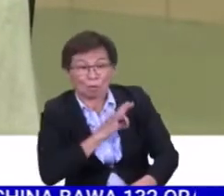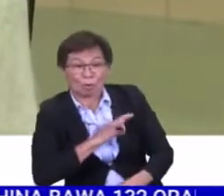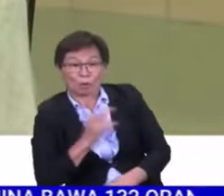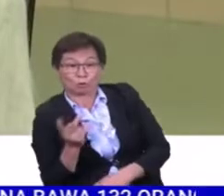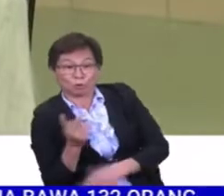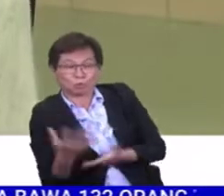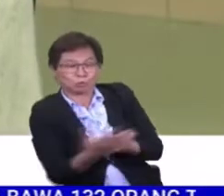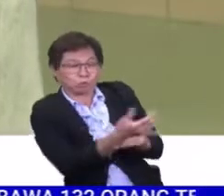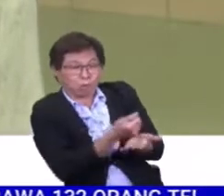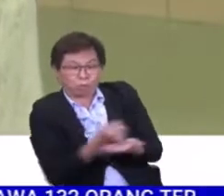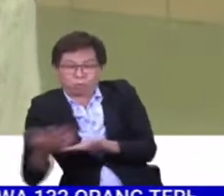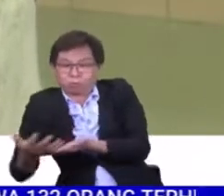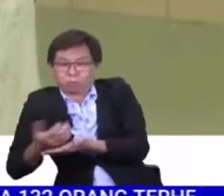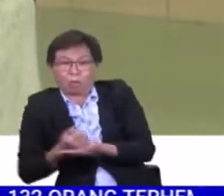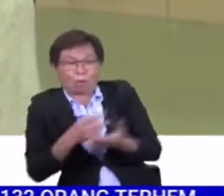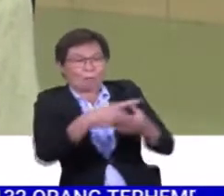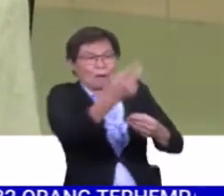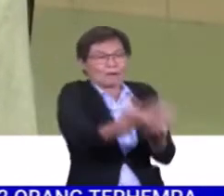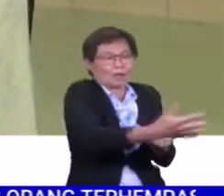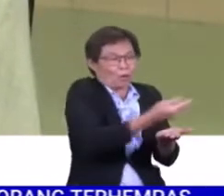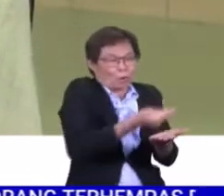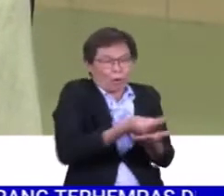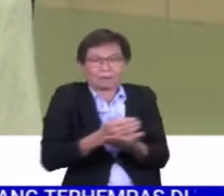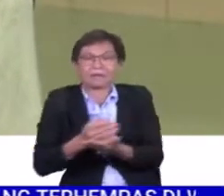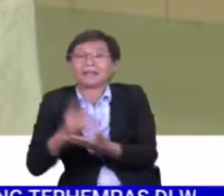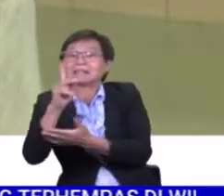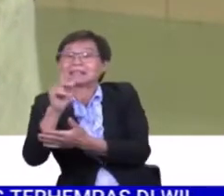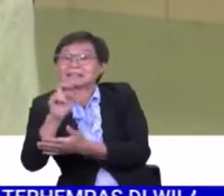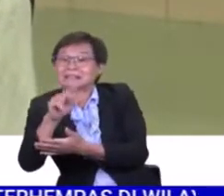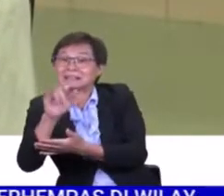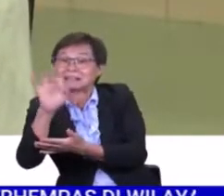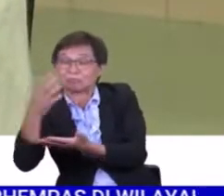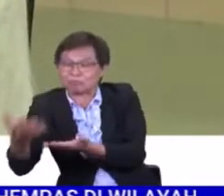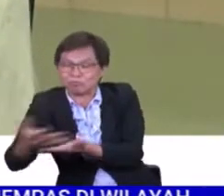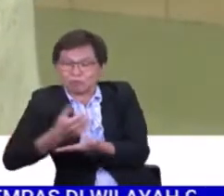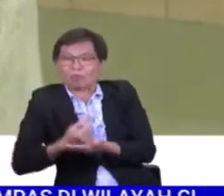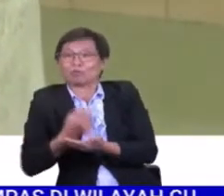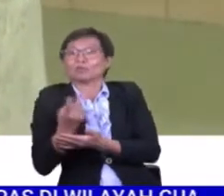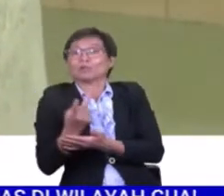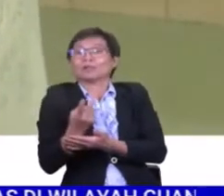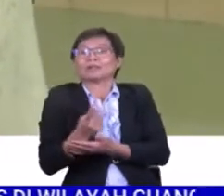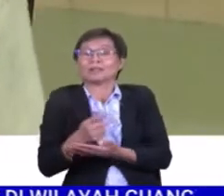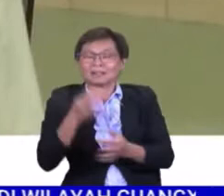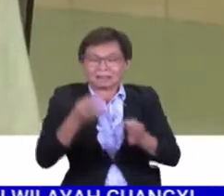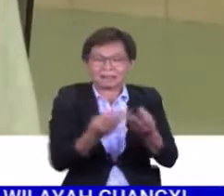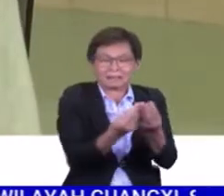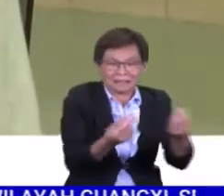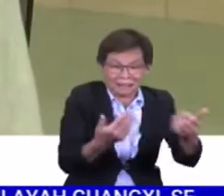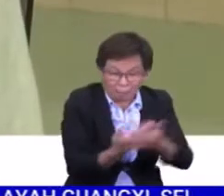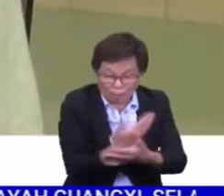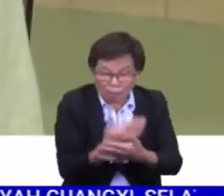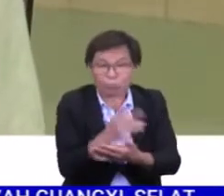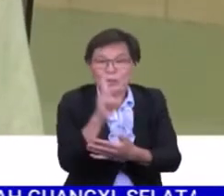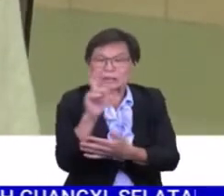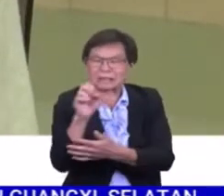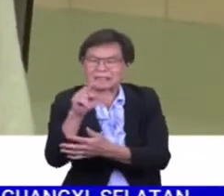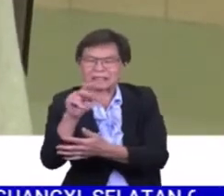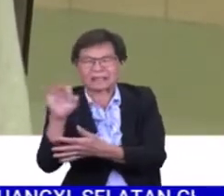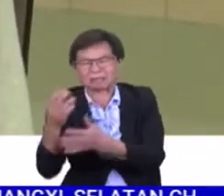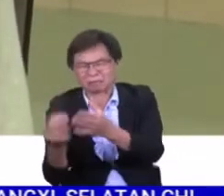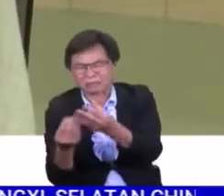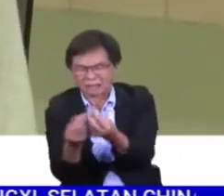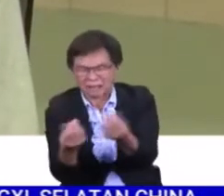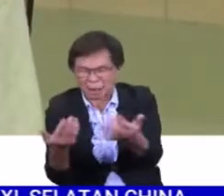dua pendapatan lah kalau mereka laksanakan macam ini. Jadi kalau untuk ambil tanah baru untuk kita tanam kenaf memang susah